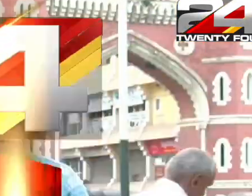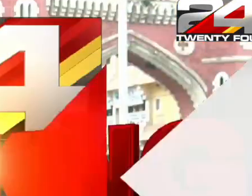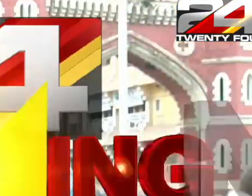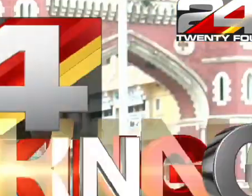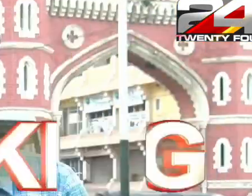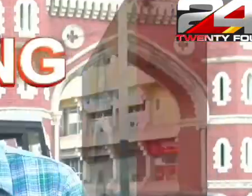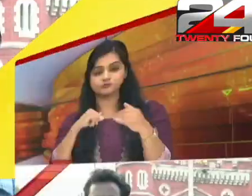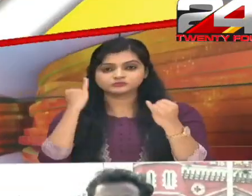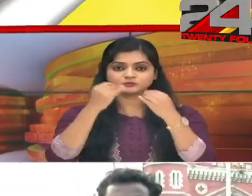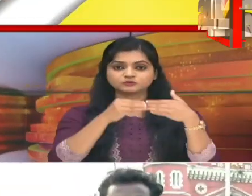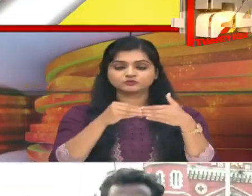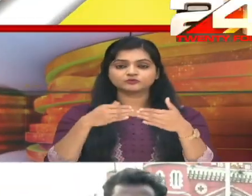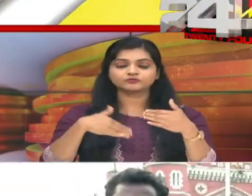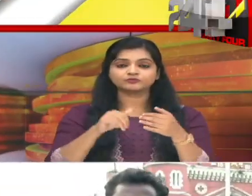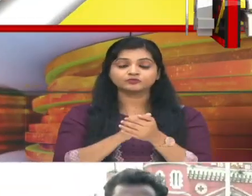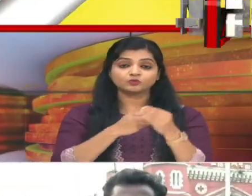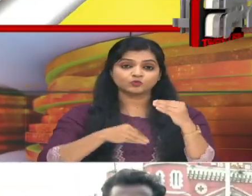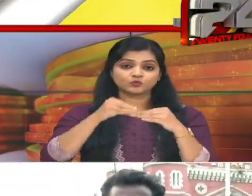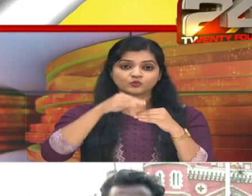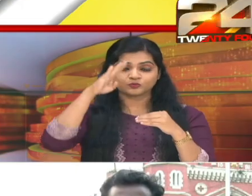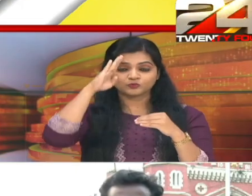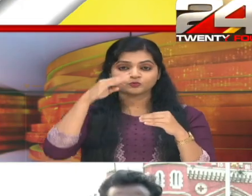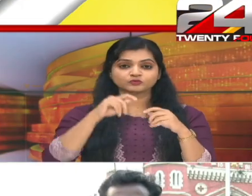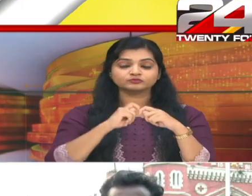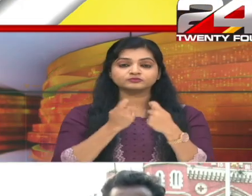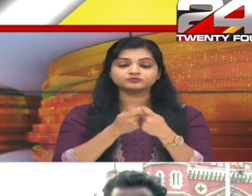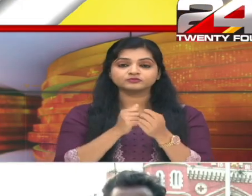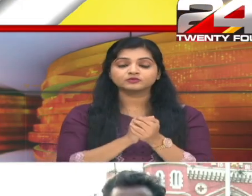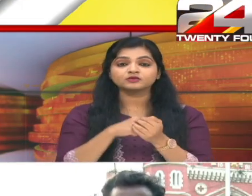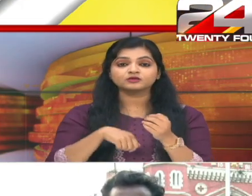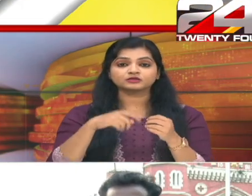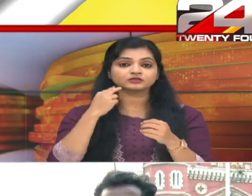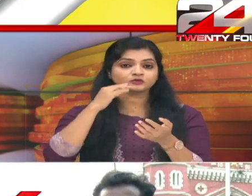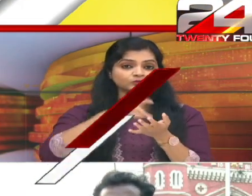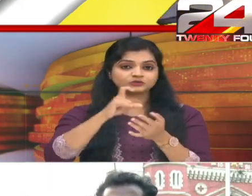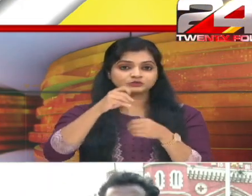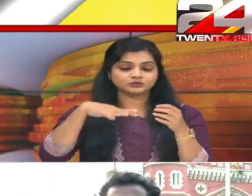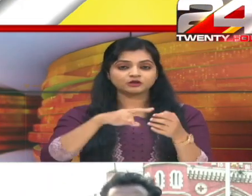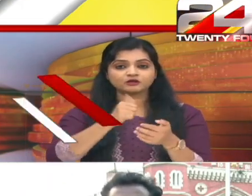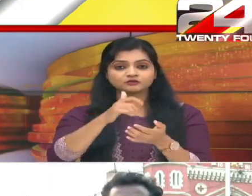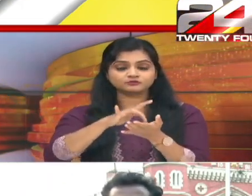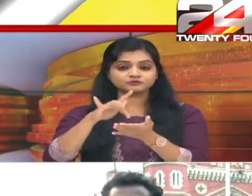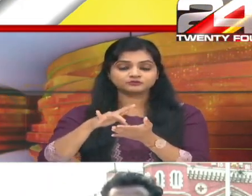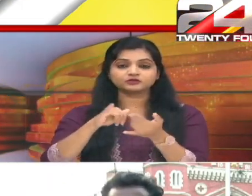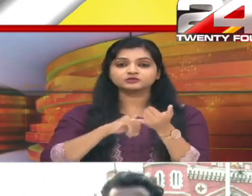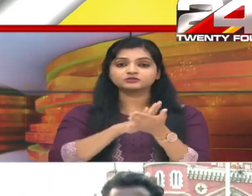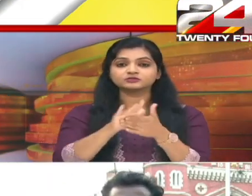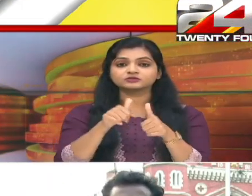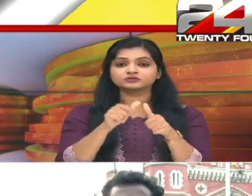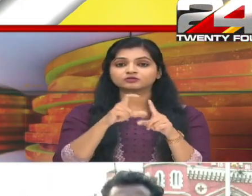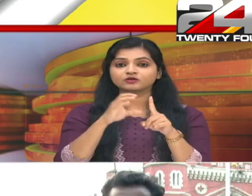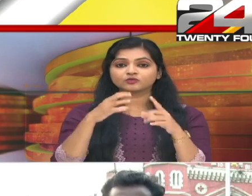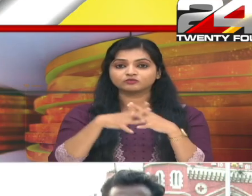നടക്കും. മാത്രമല്ല ഈ സംഘത്തിൽ കൂടുതൽ ഉദ്യോഗസ്ഥരെയും, പ്രത്യേകിച്ച് നഗരത്തിലെ തന്നെ വിവിധ സ്റ്റേഷനുകളിലെ കൂടുതൽ ഉദ്യോഗസ്ഥരെയും, അതേപോലെ തന്നെ ഷാഡോ പോലീസിലെ കൂടുതൽ അംഗങ്ങളെയും